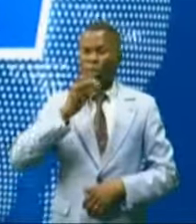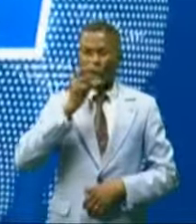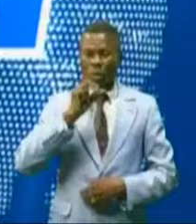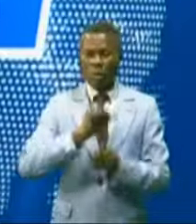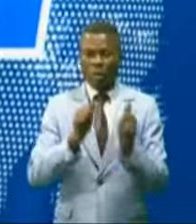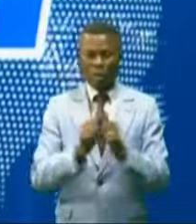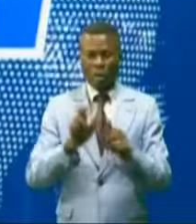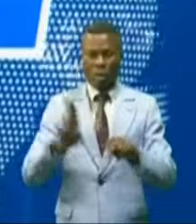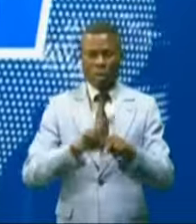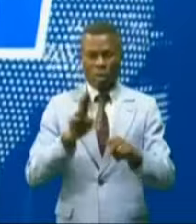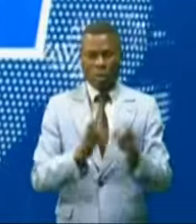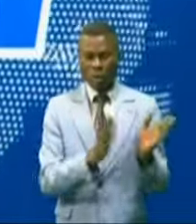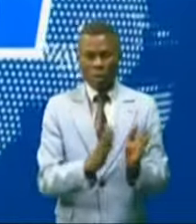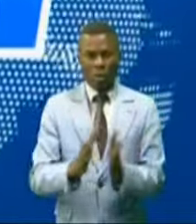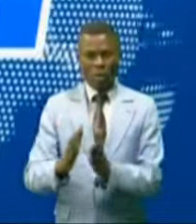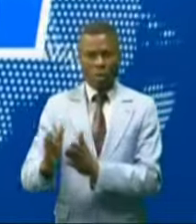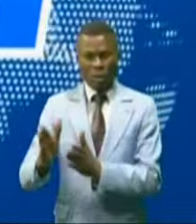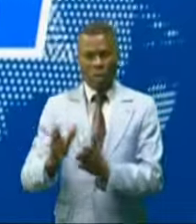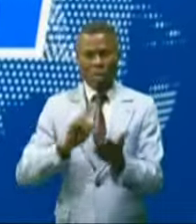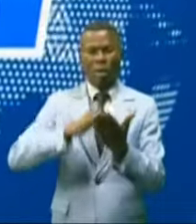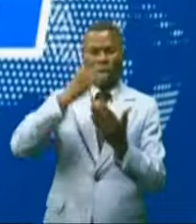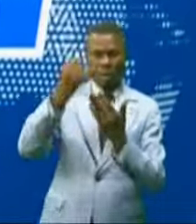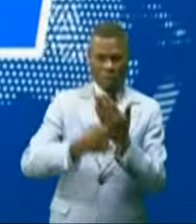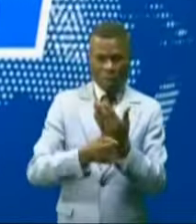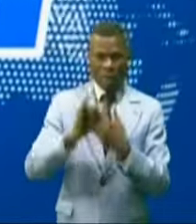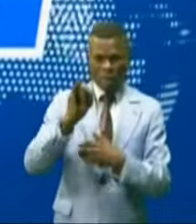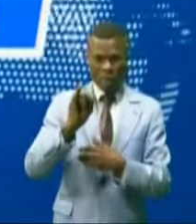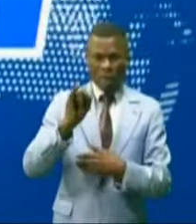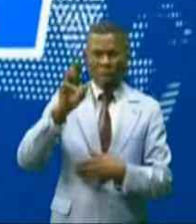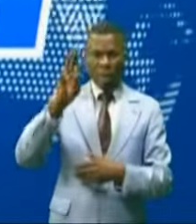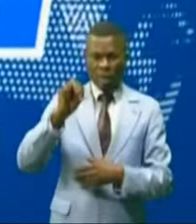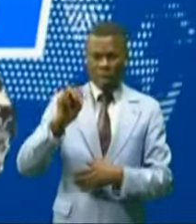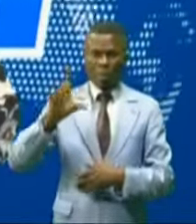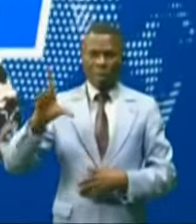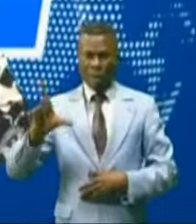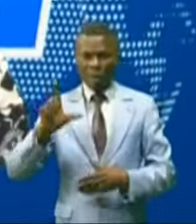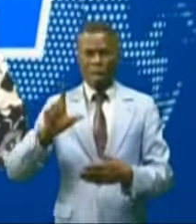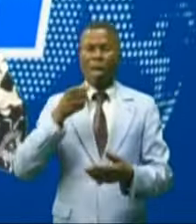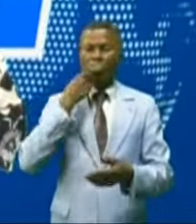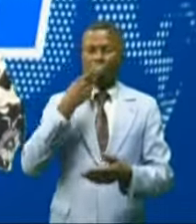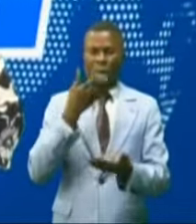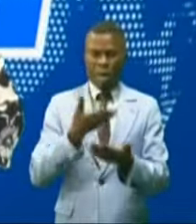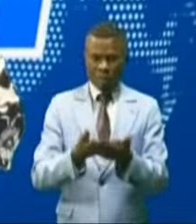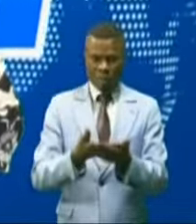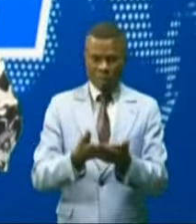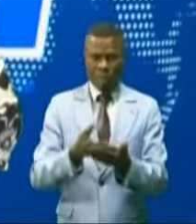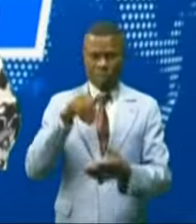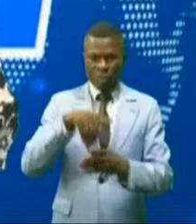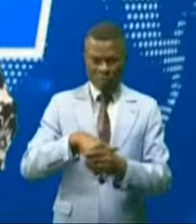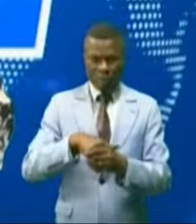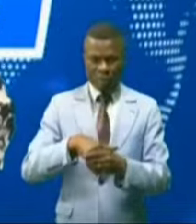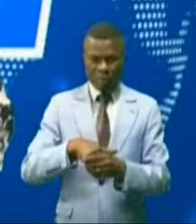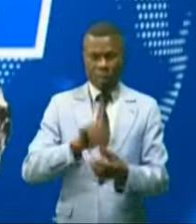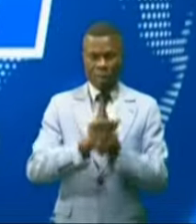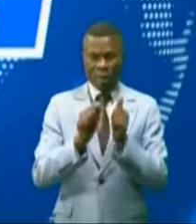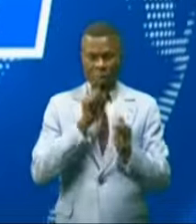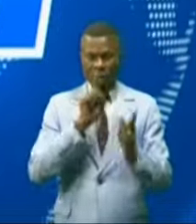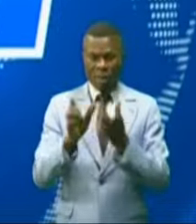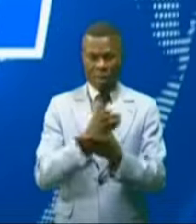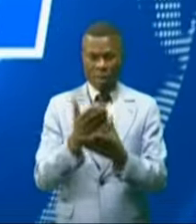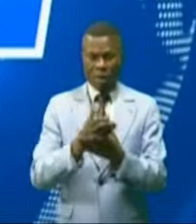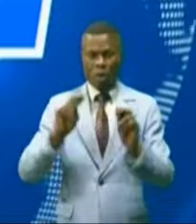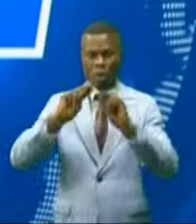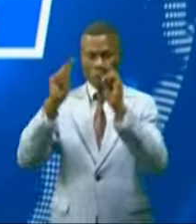l'application en RDC des dispositions de programme INL. Ces sujets étaient au centre des échanges entre